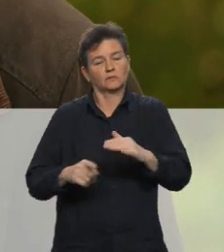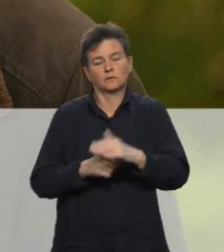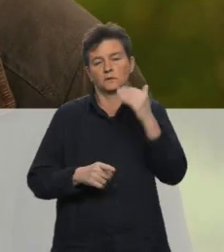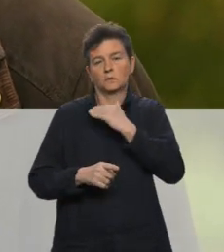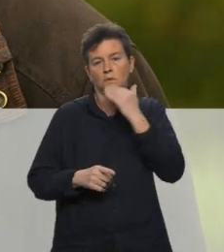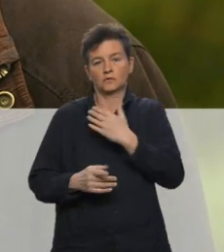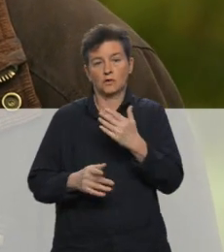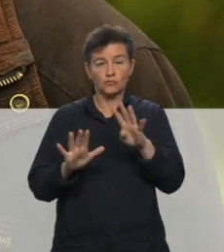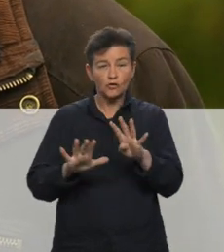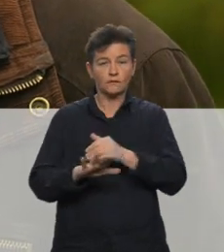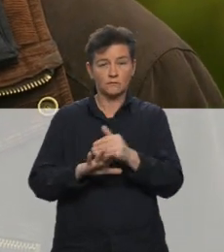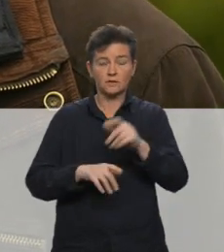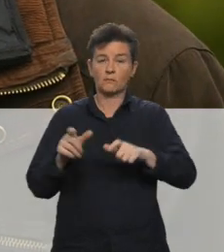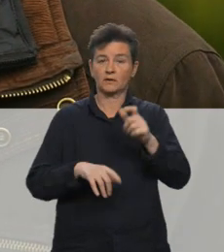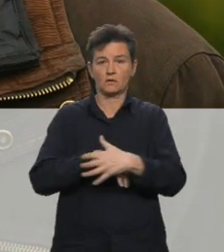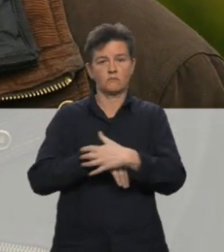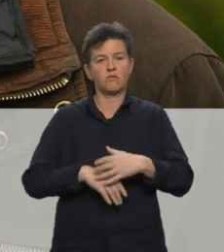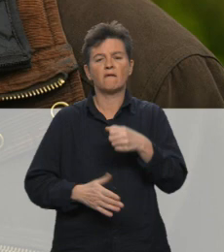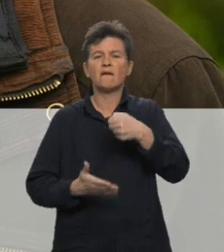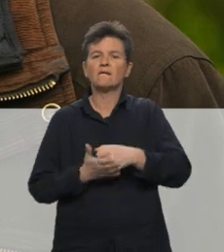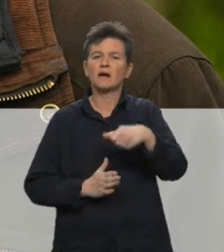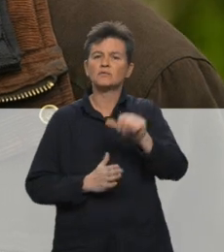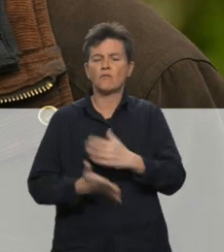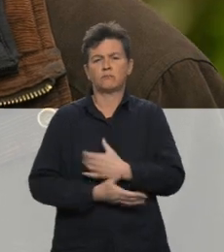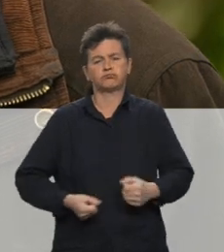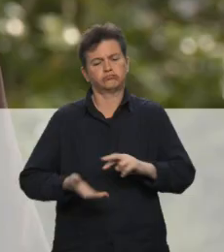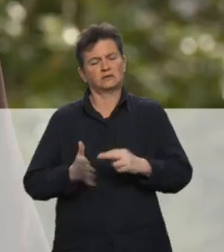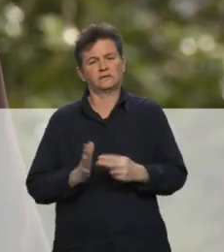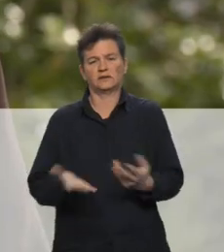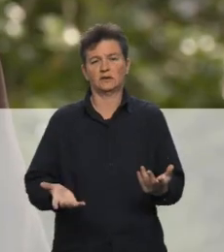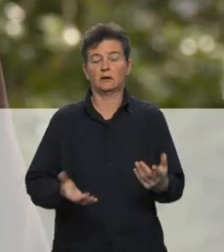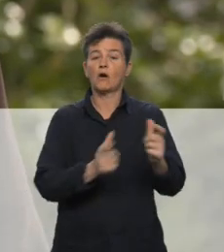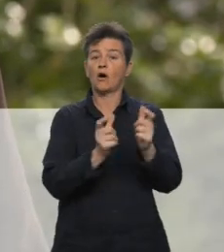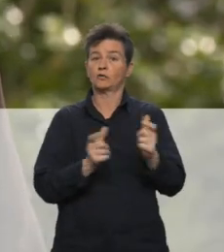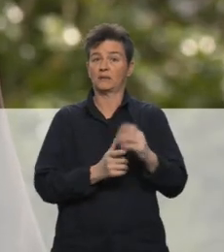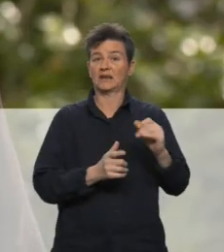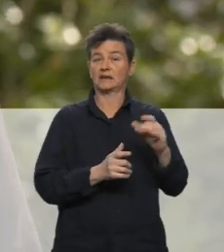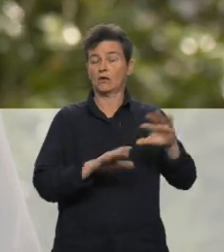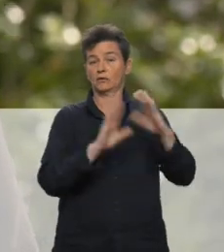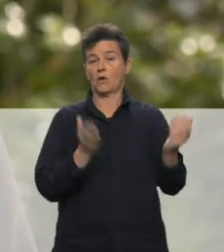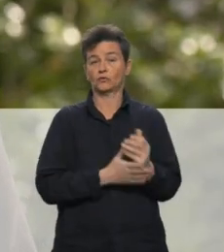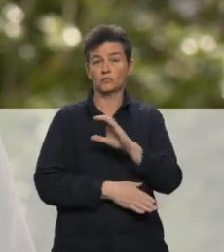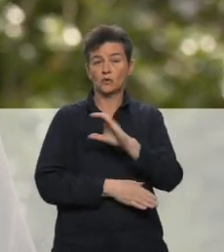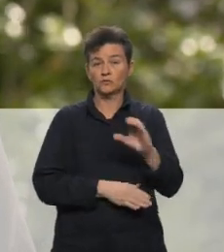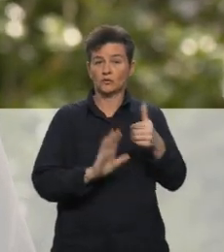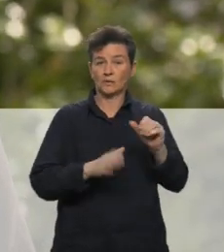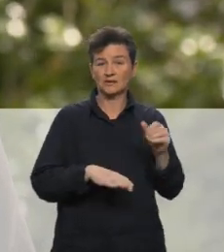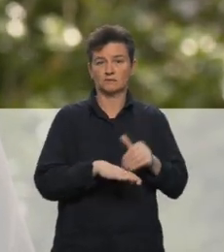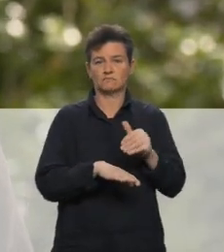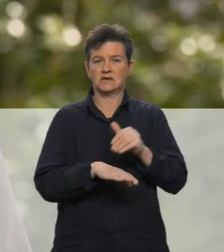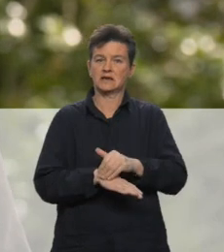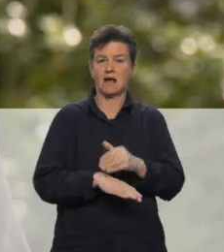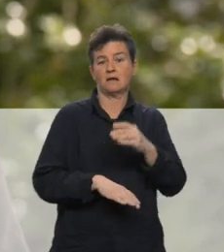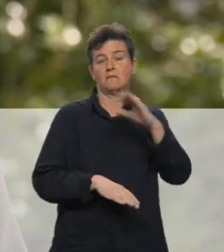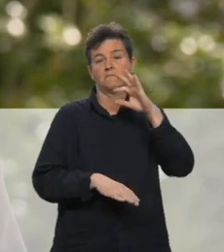terrible aujourd'hui, avec 9 millions de pauvres et des fins de mois difficiles pour toutes et tous. Les entreprises du CAC 40 ont réalisé 160 milliards d'euros